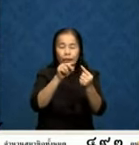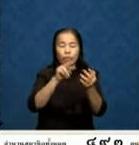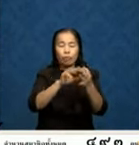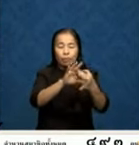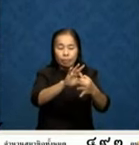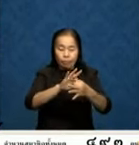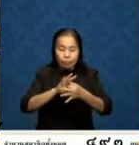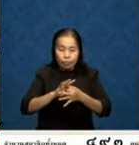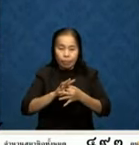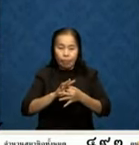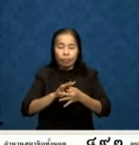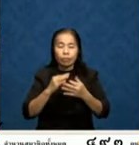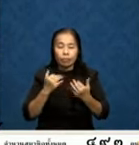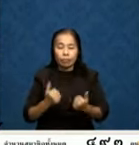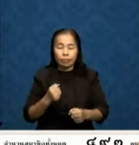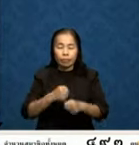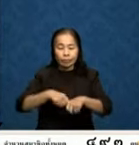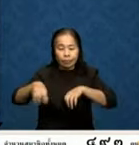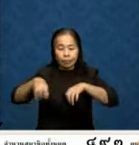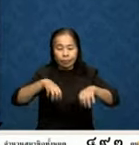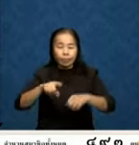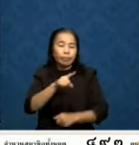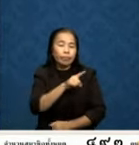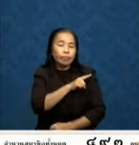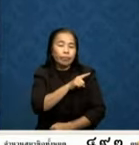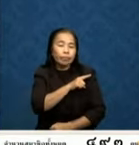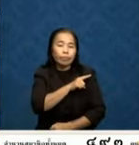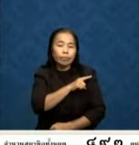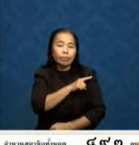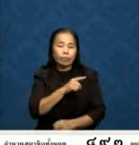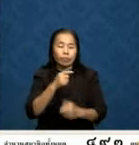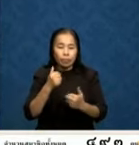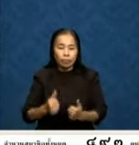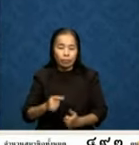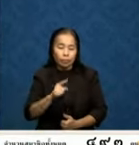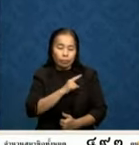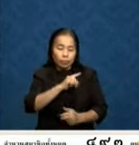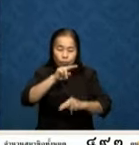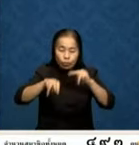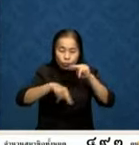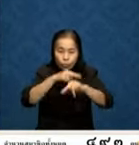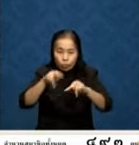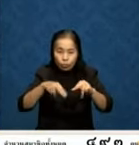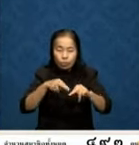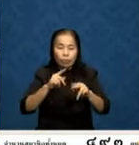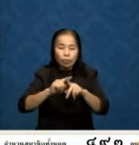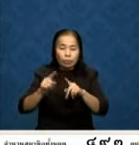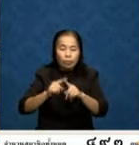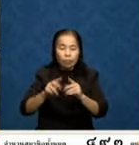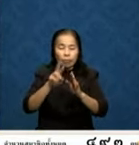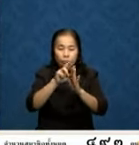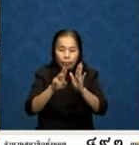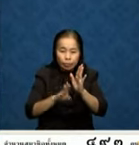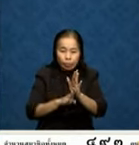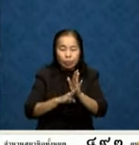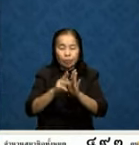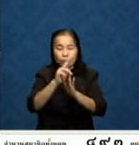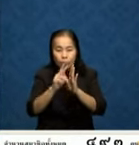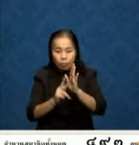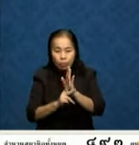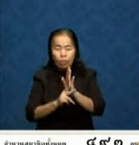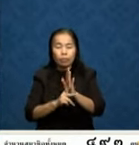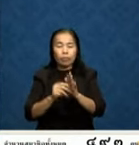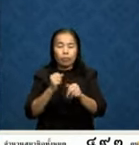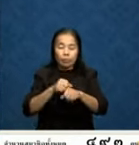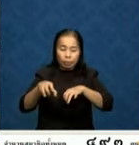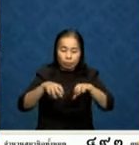ที่ทางสำนักงานกำกับกิจการพลังงานที่เราจะต้องมีหน้าที่ในการดูแลในเรื่องของกฎระเบียบแล้วก็เร่งรัดในเรื่องของการ